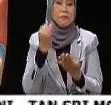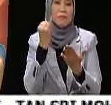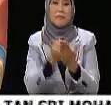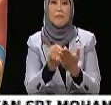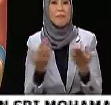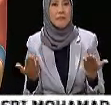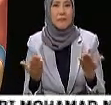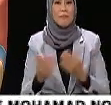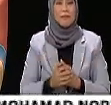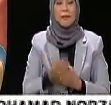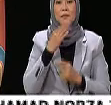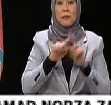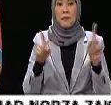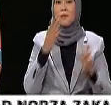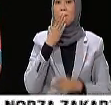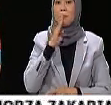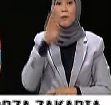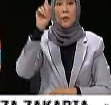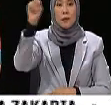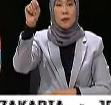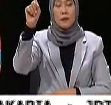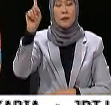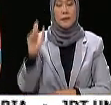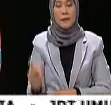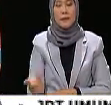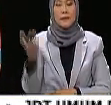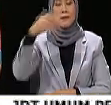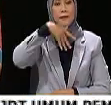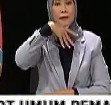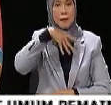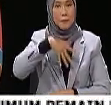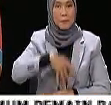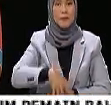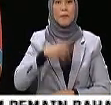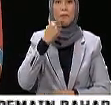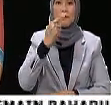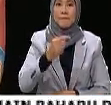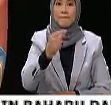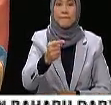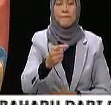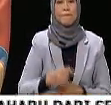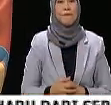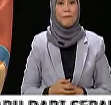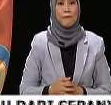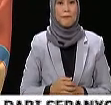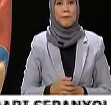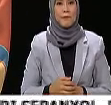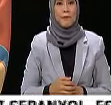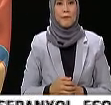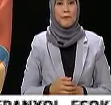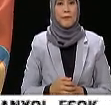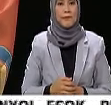tapi alhamdulillah karena kita kena pegang phosthene disebut Ata Ibu Ani Zombie camel Azzam